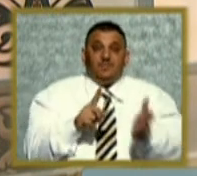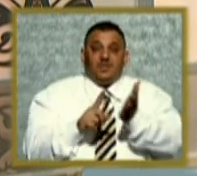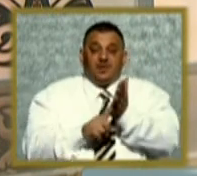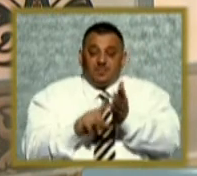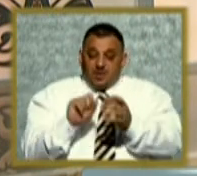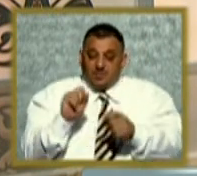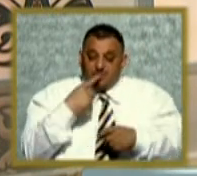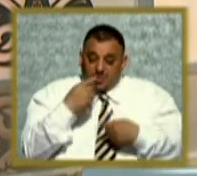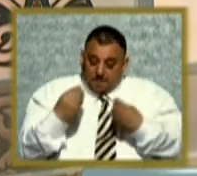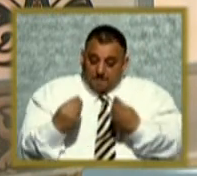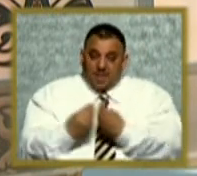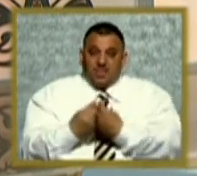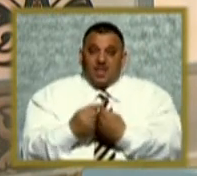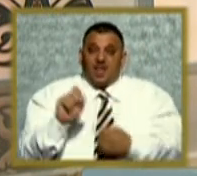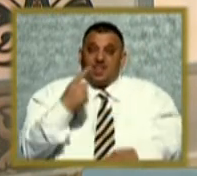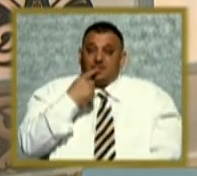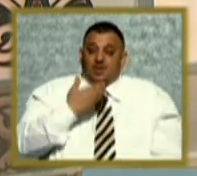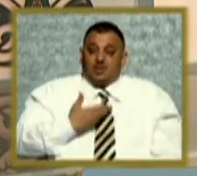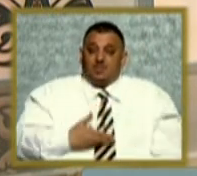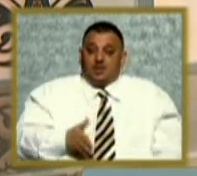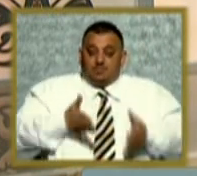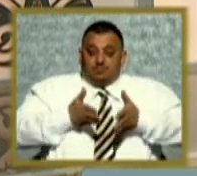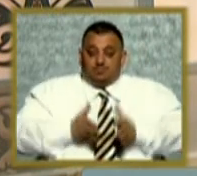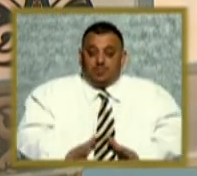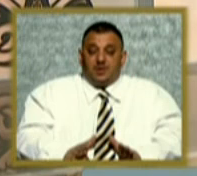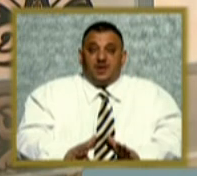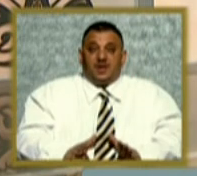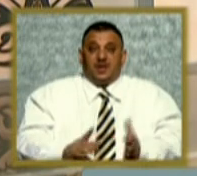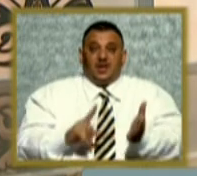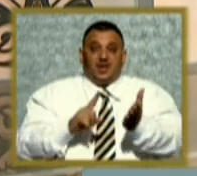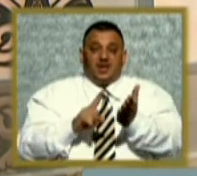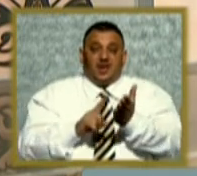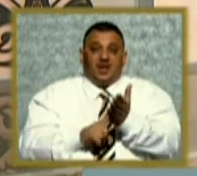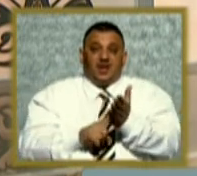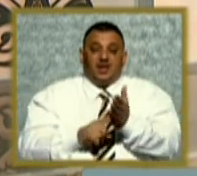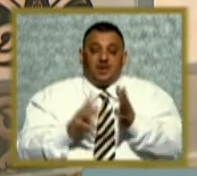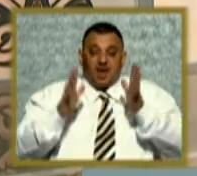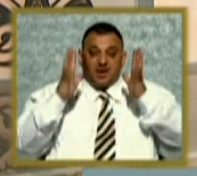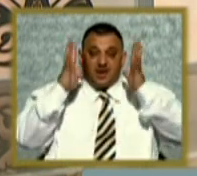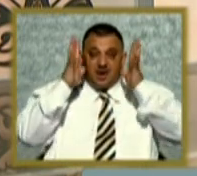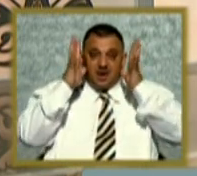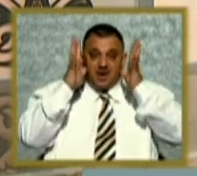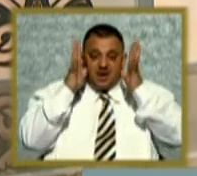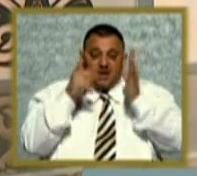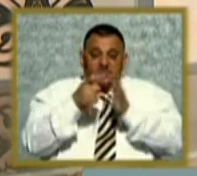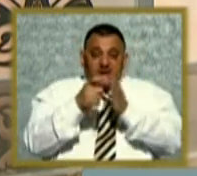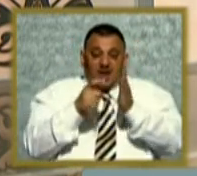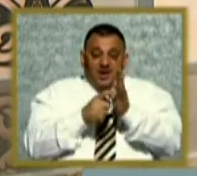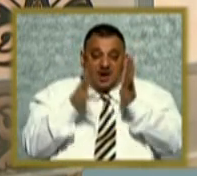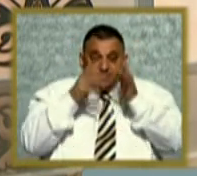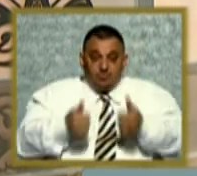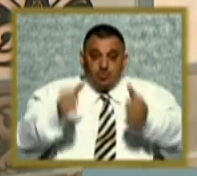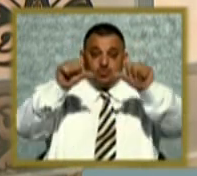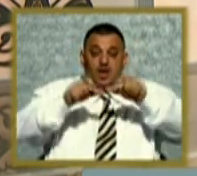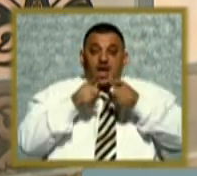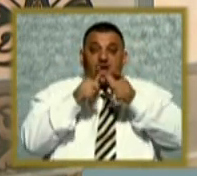الدورة معاها يعني مع هذه الخربطة الهرمونية اللي صارت عندي يعني، فكنت أصلي. يا ترى ما حكم هذا الشيء يعني؟ بس